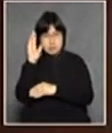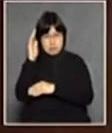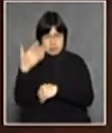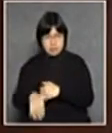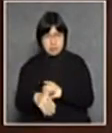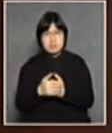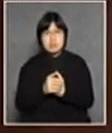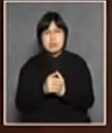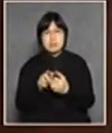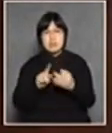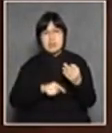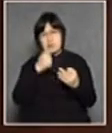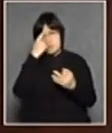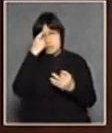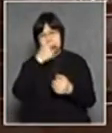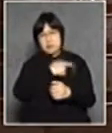梁耀忠議員，